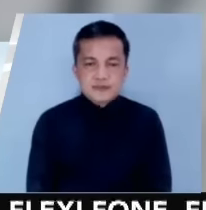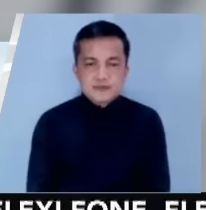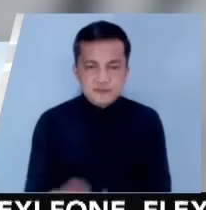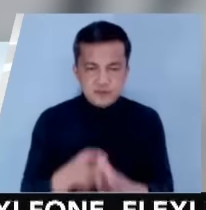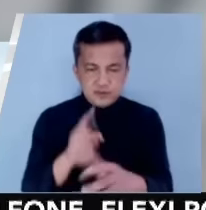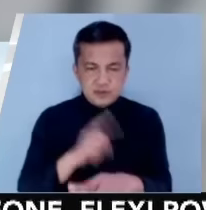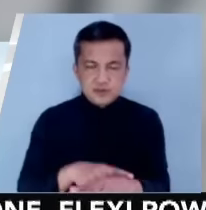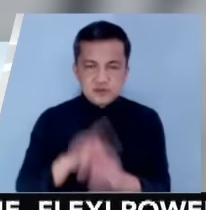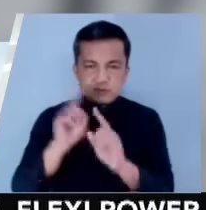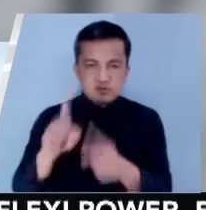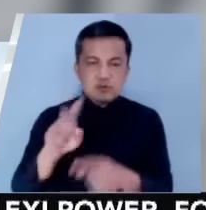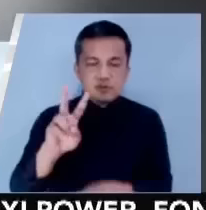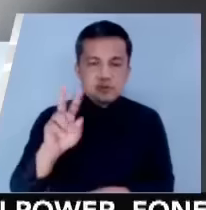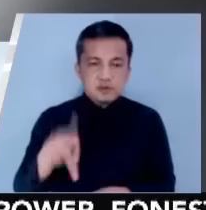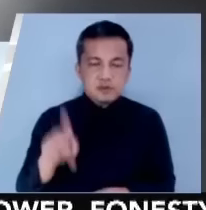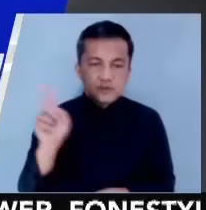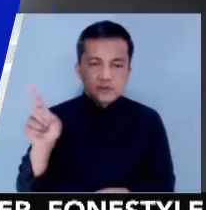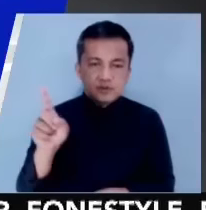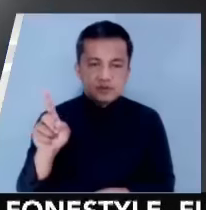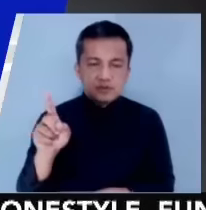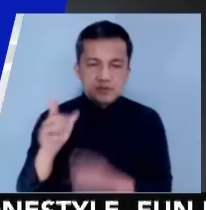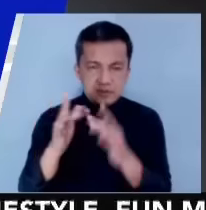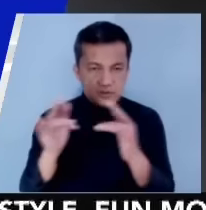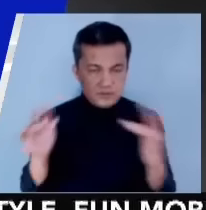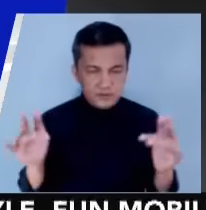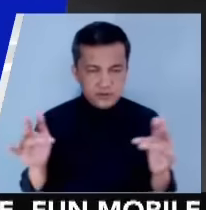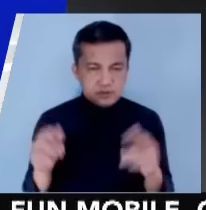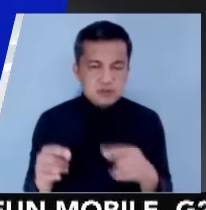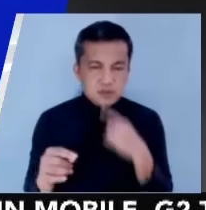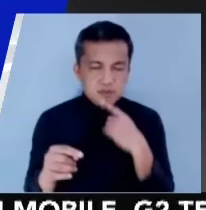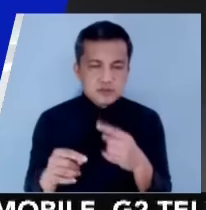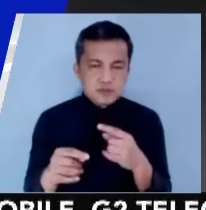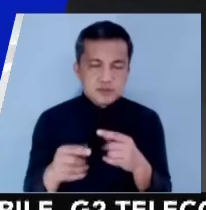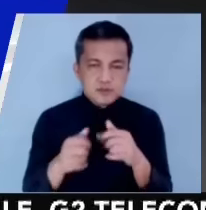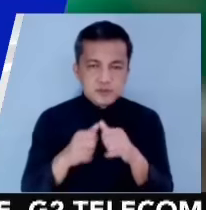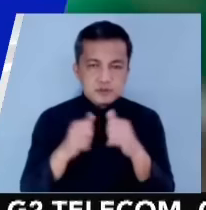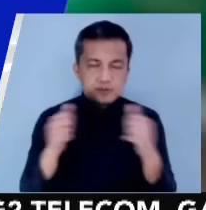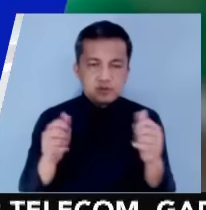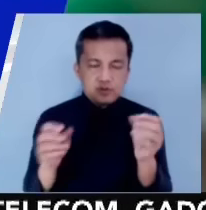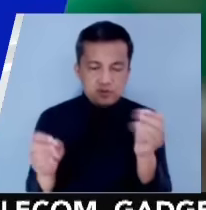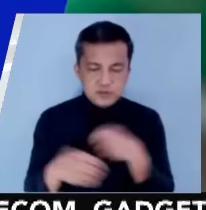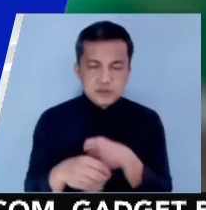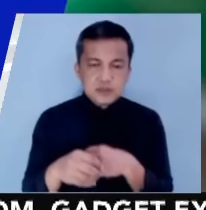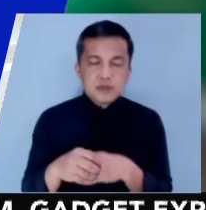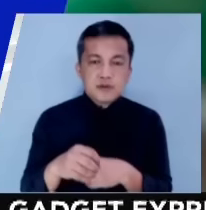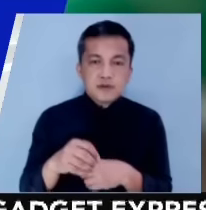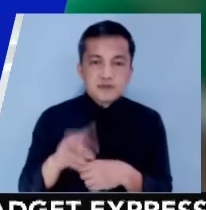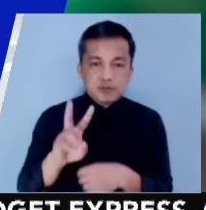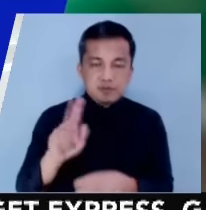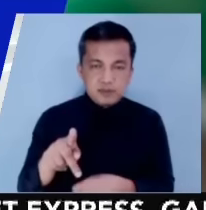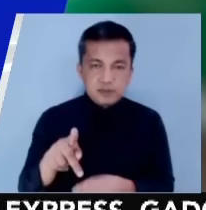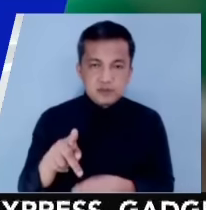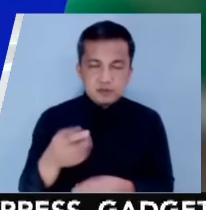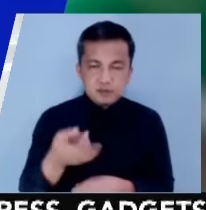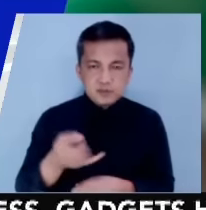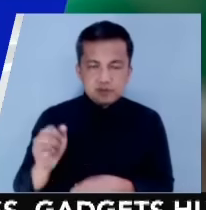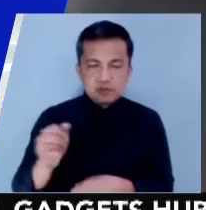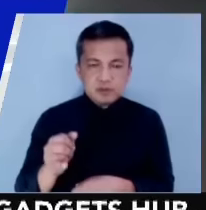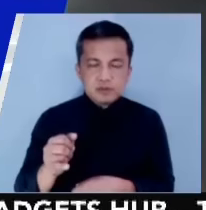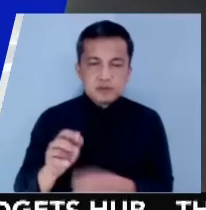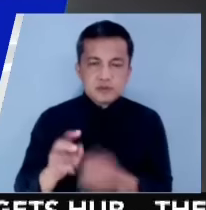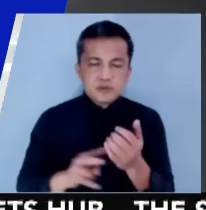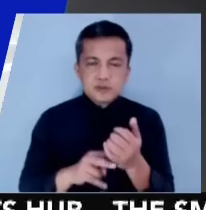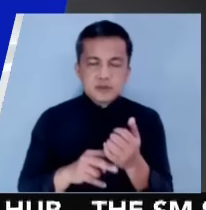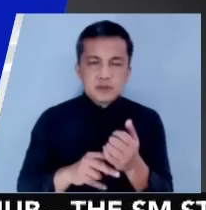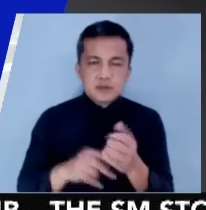Vice President sa festival. Batay sa pahayag ng Office of the Vice President, inimbitahan ang bise ng isang kaibigang Bicolano